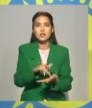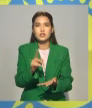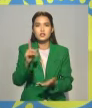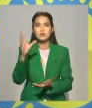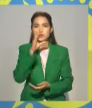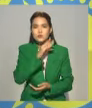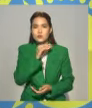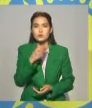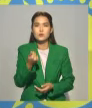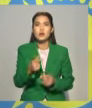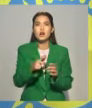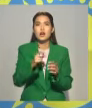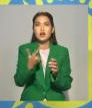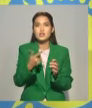достиг